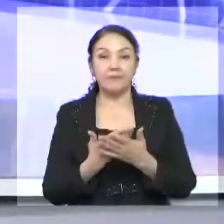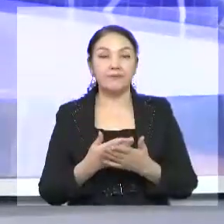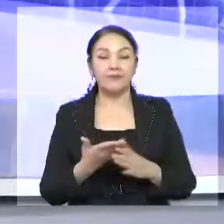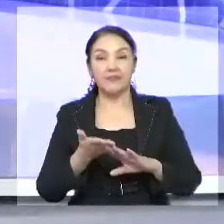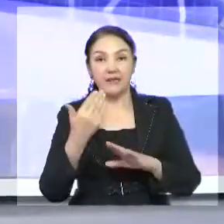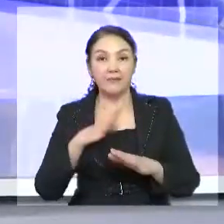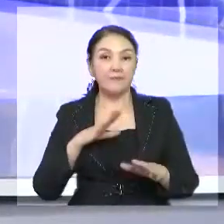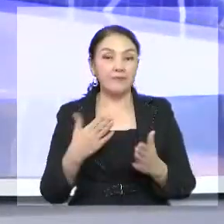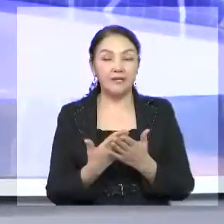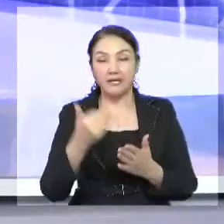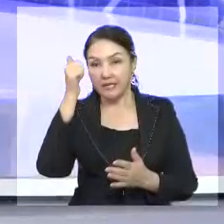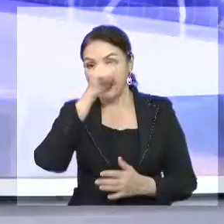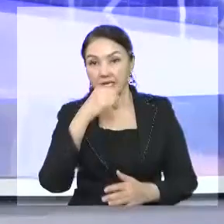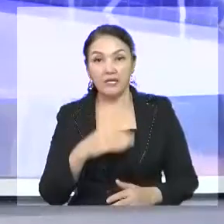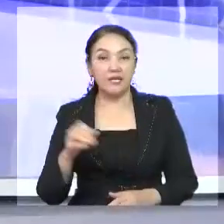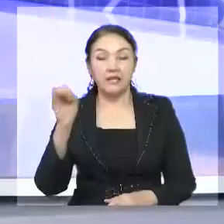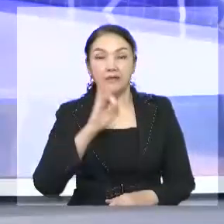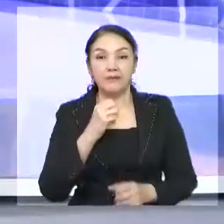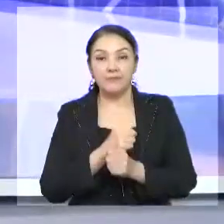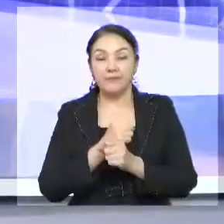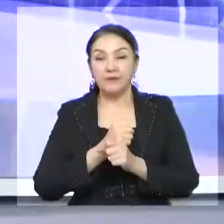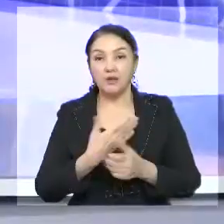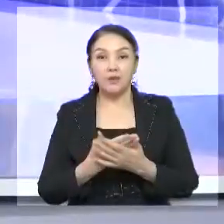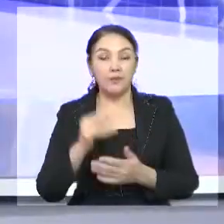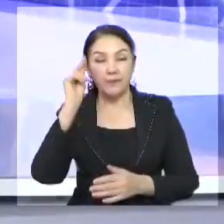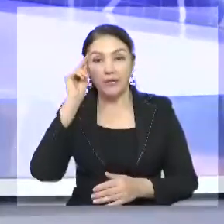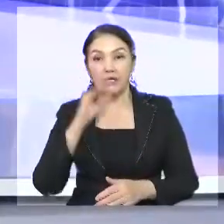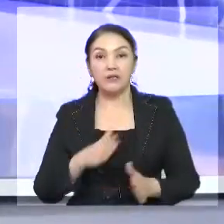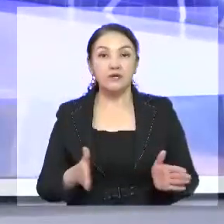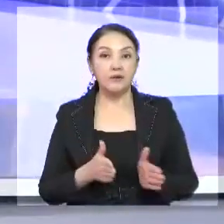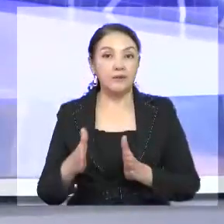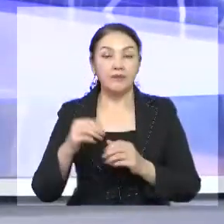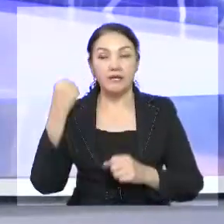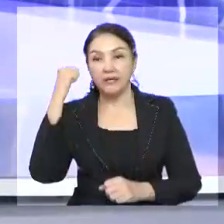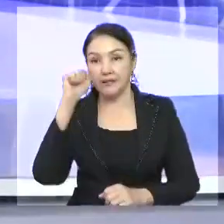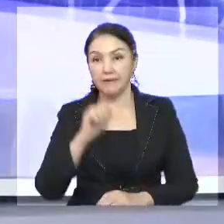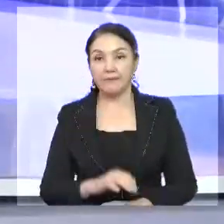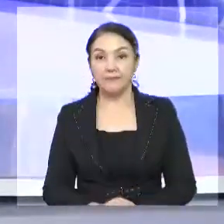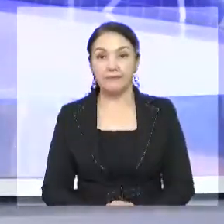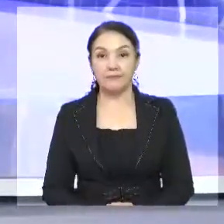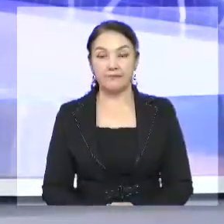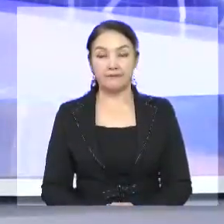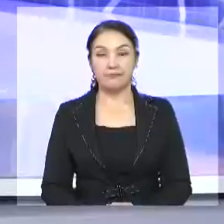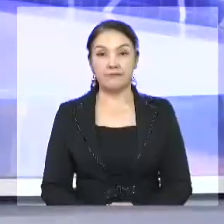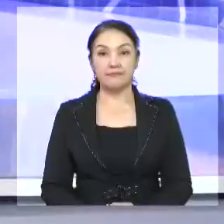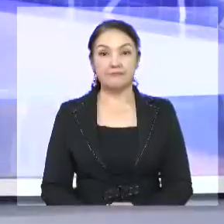недавно. Последние годы историками ведется активная работа по изучению жизненного пути Батыра. Наш корреспондент продолжит